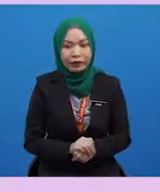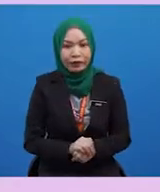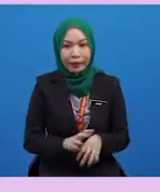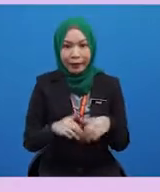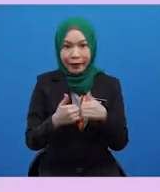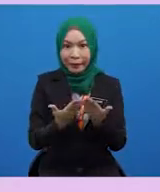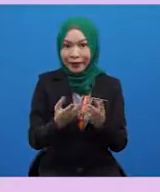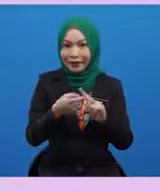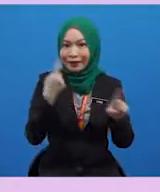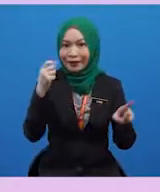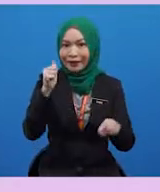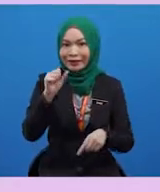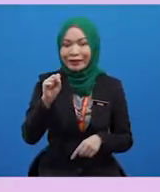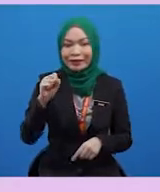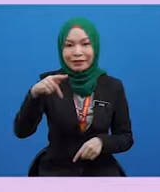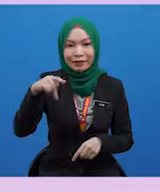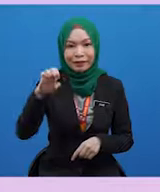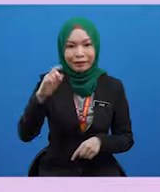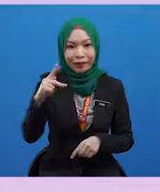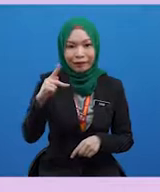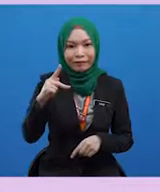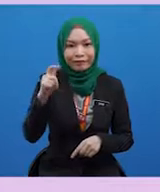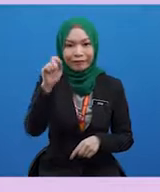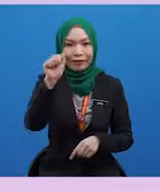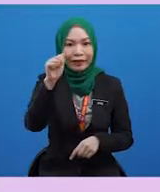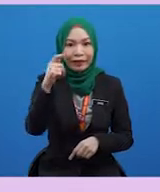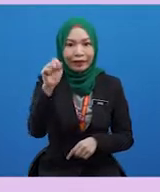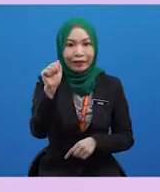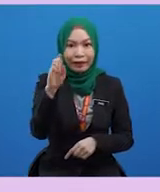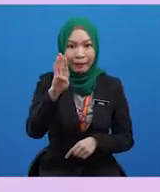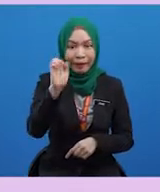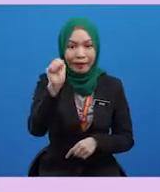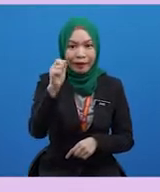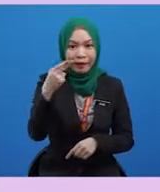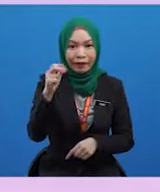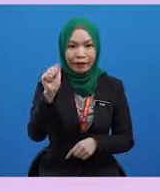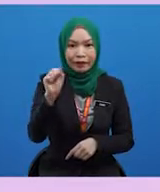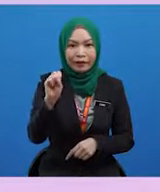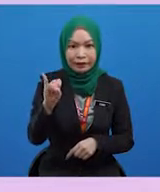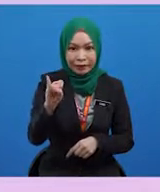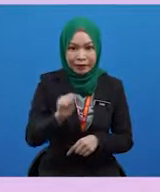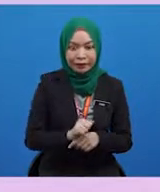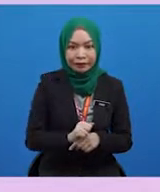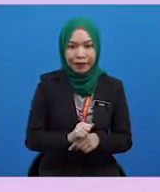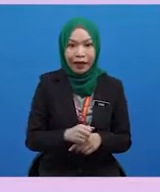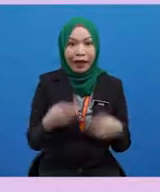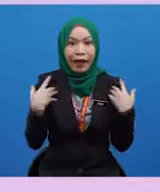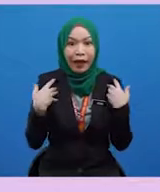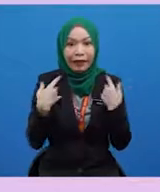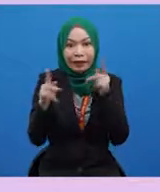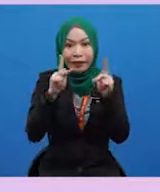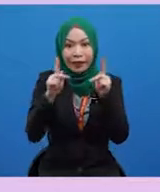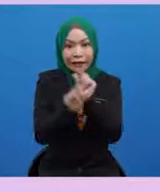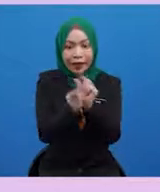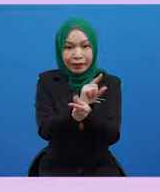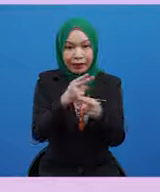bahasa. Hubungan ini dapat kita lihat pada penggunaan pertama kata ganti nama diri orang ketiga